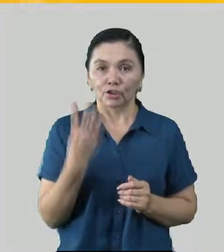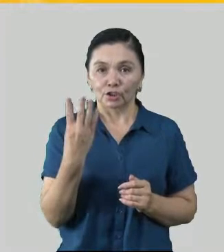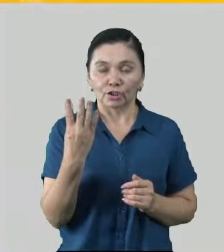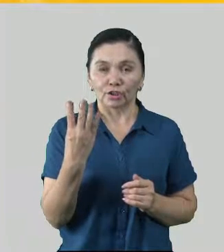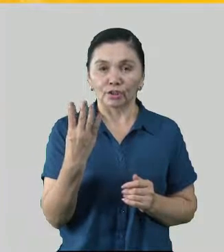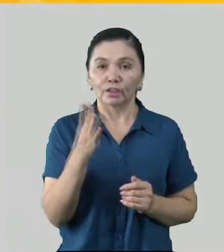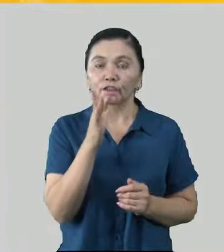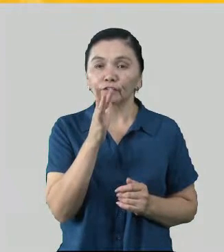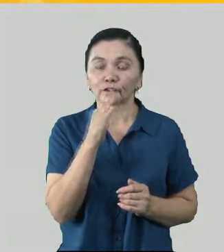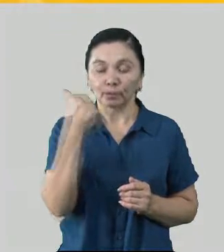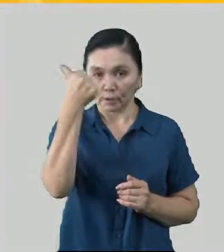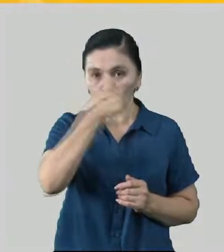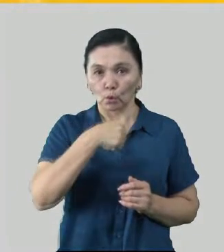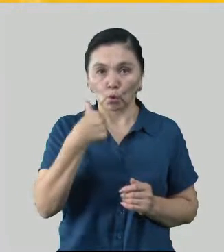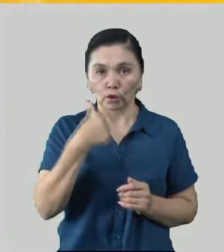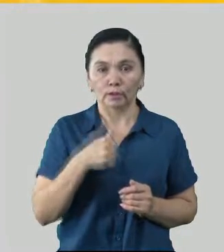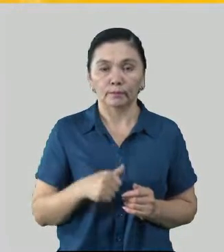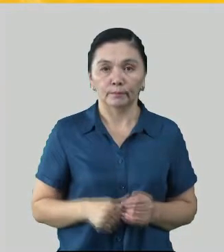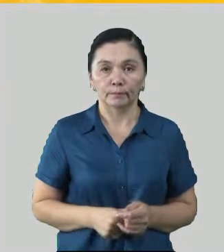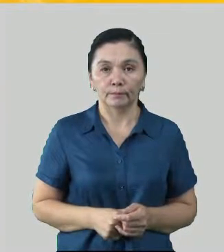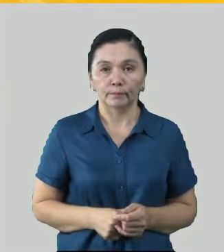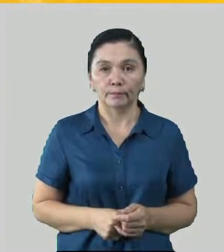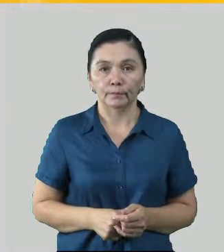четыре времени года,